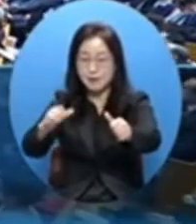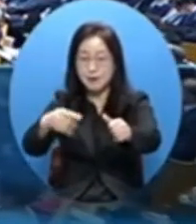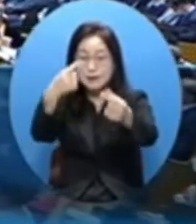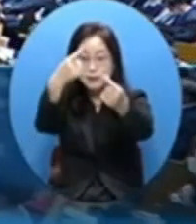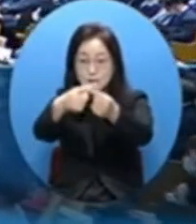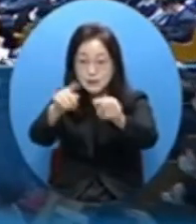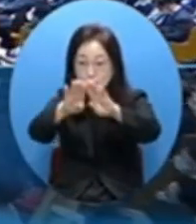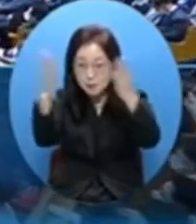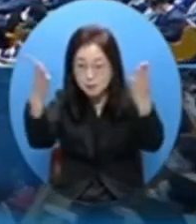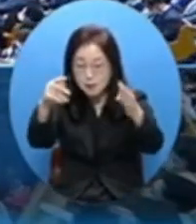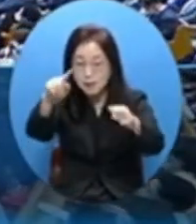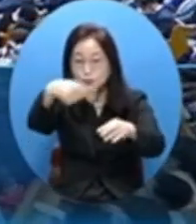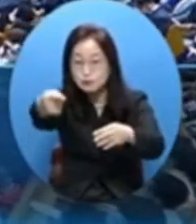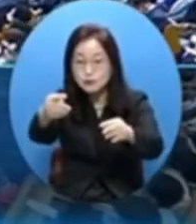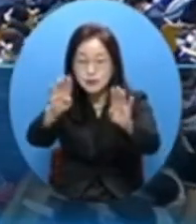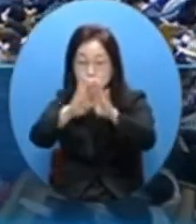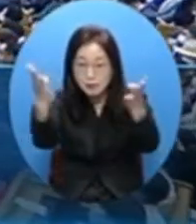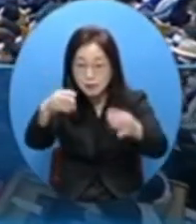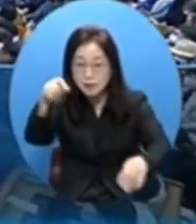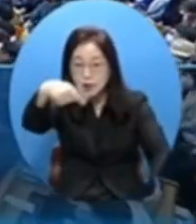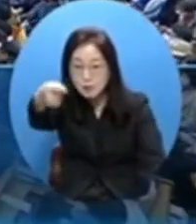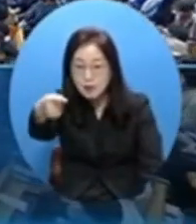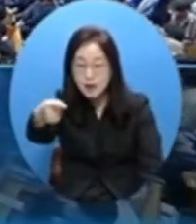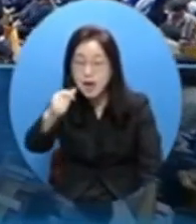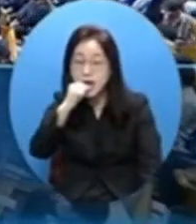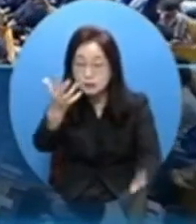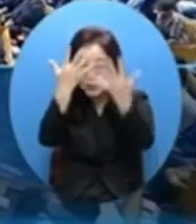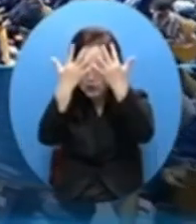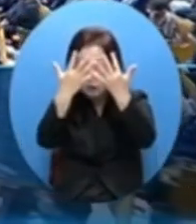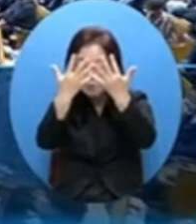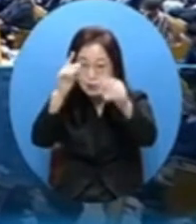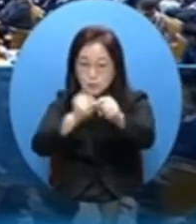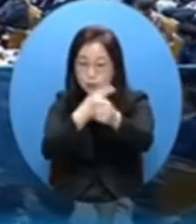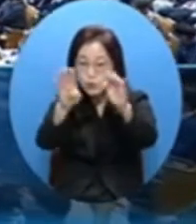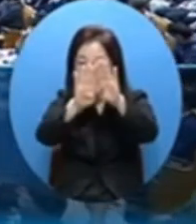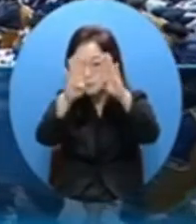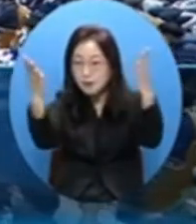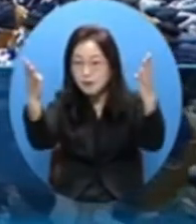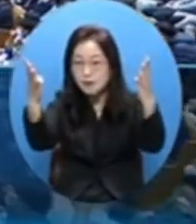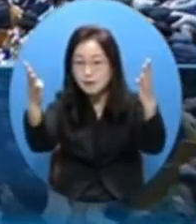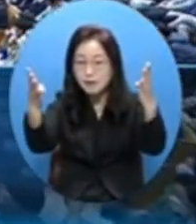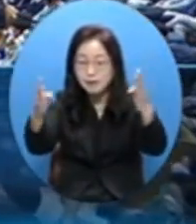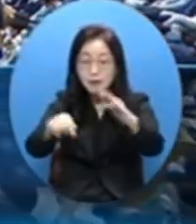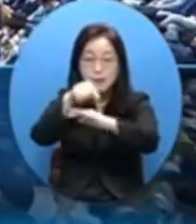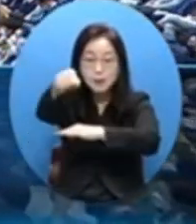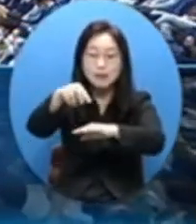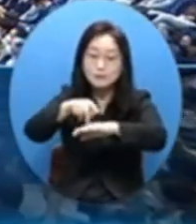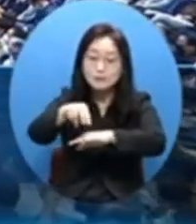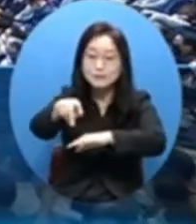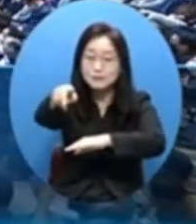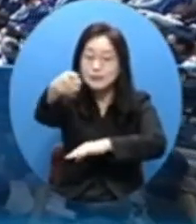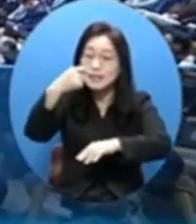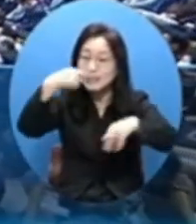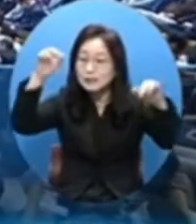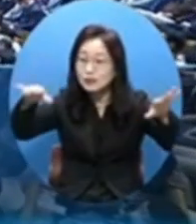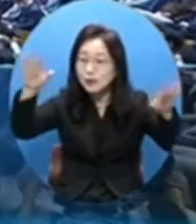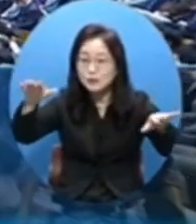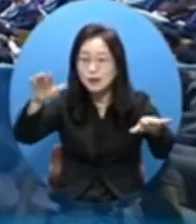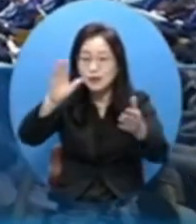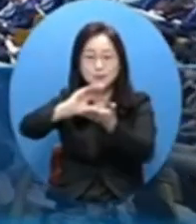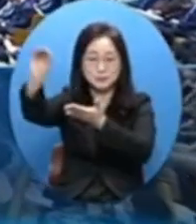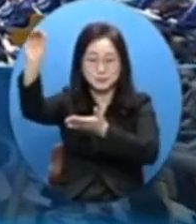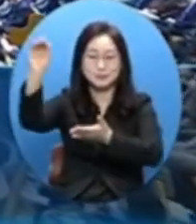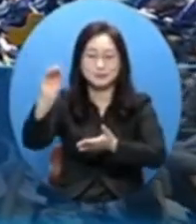첫째와 둘째 바수를 지나 신으로 통한 쇠문에 이르니 문이 저절로 열리는지라. 나와서 한 거리를 지나며 천사가 곧